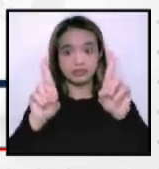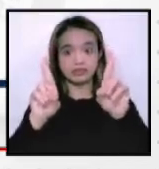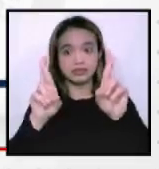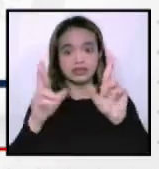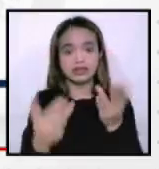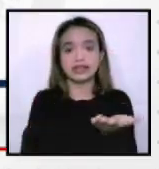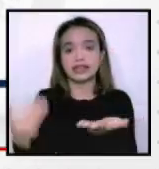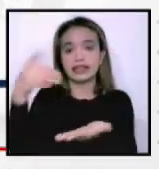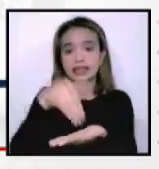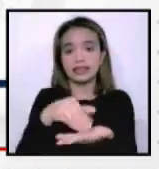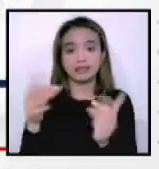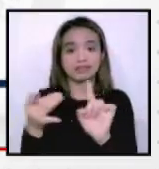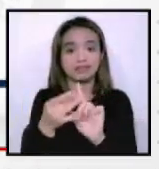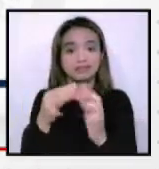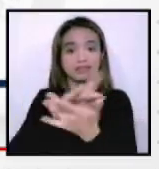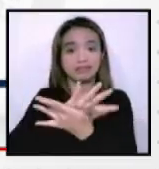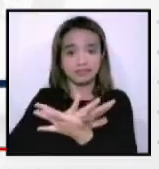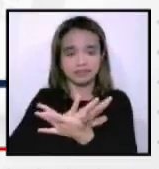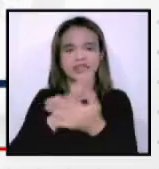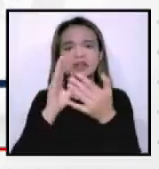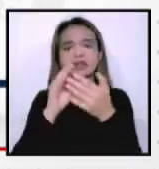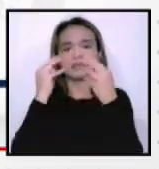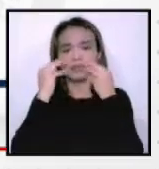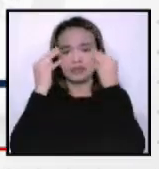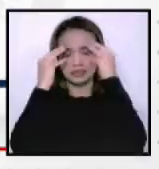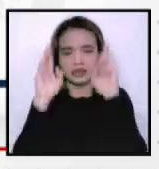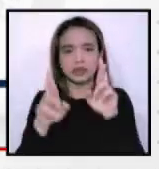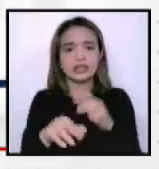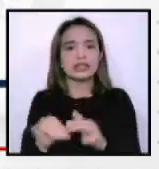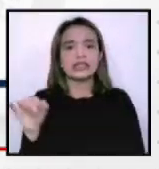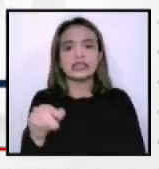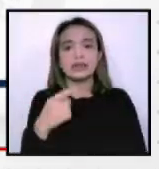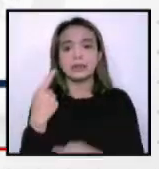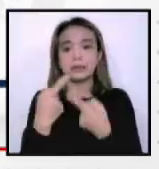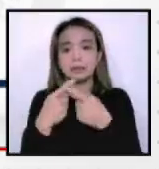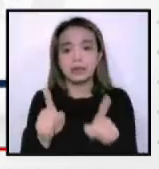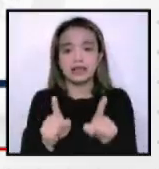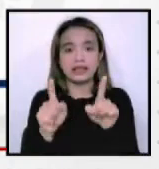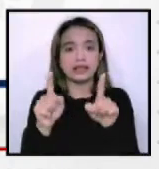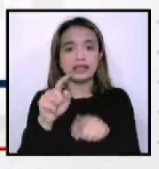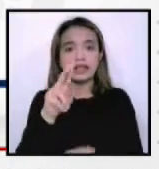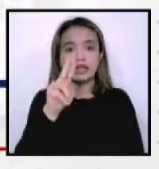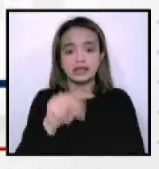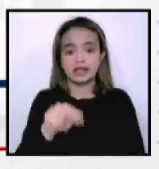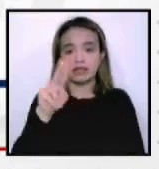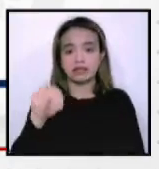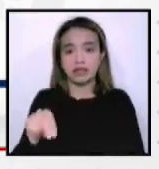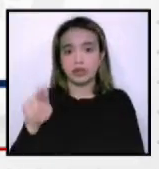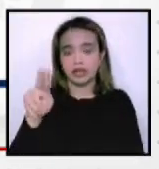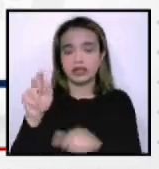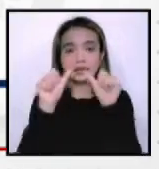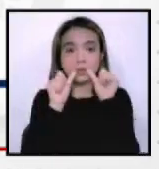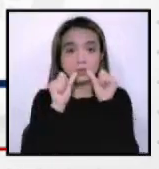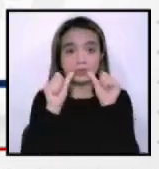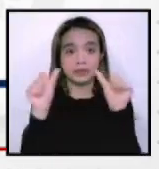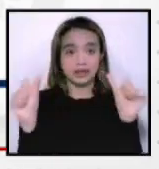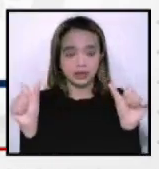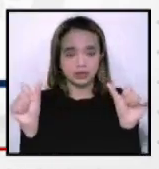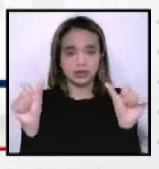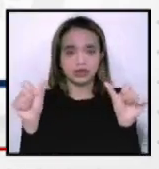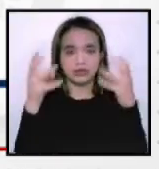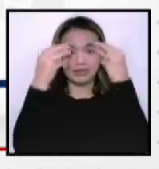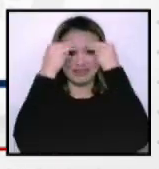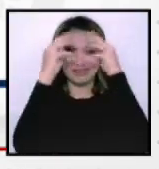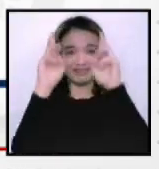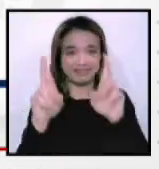naturang virus ang alkalde, habang inanunsyo naman ni Nabota City Mayor Toby Tianco sa kanyang Facebook page na